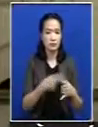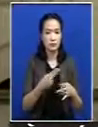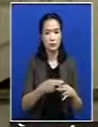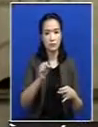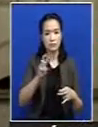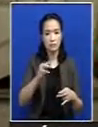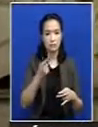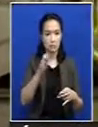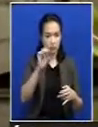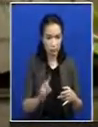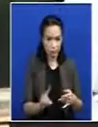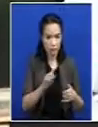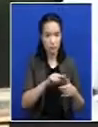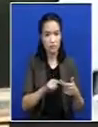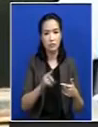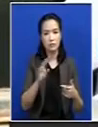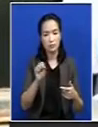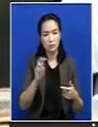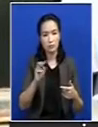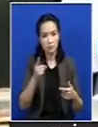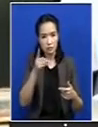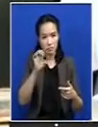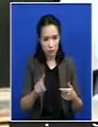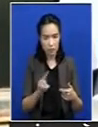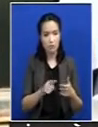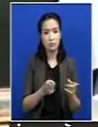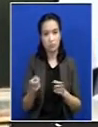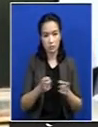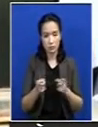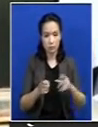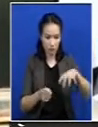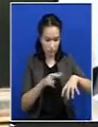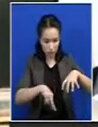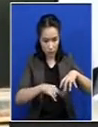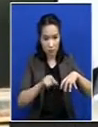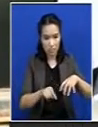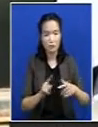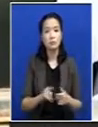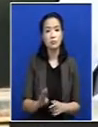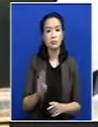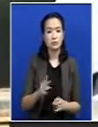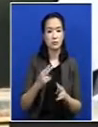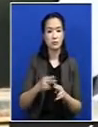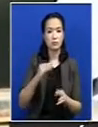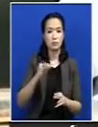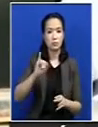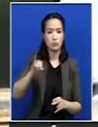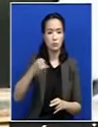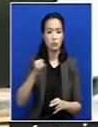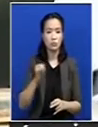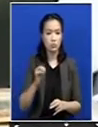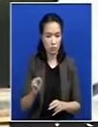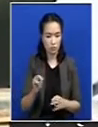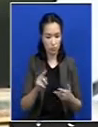งามนายสมคิดจันหอมนายตรีภพยังประเสริฐกุลเป็นผู้จัดการดูแลอาคารของบริษัทโจนส์แลงลาซาวและนางสาวขจ